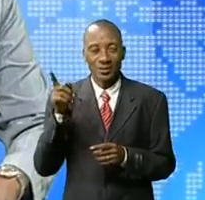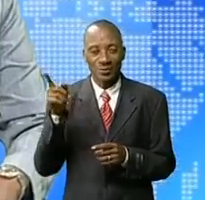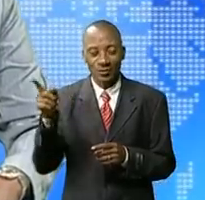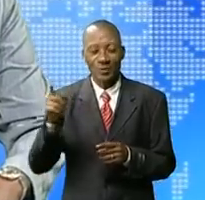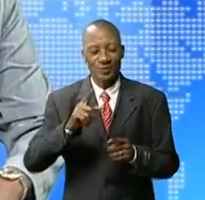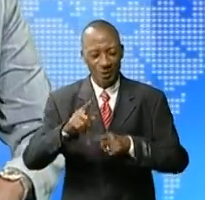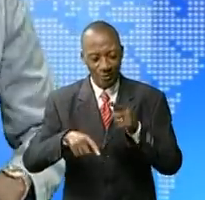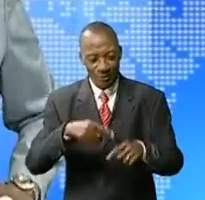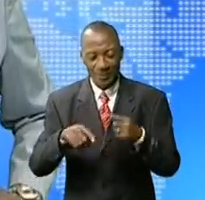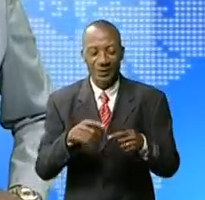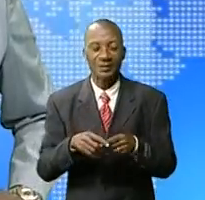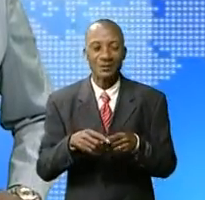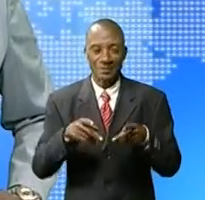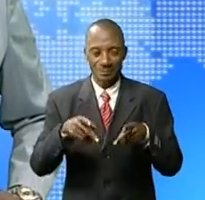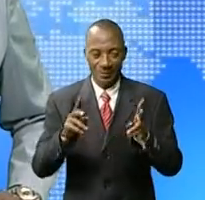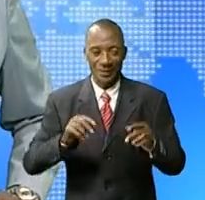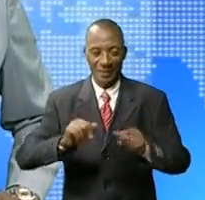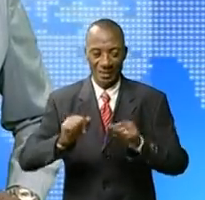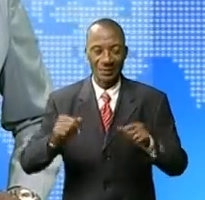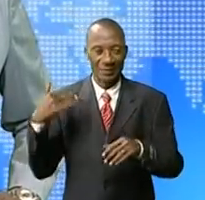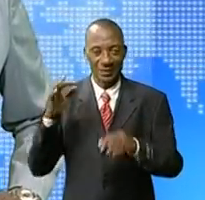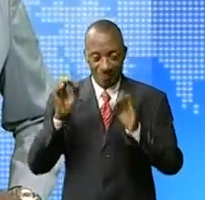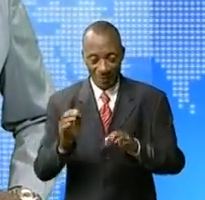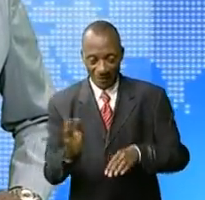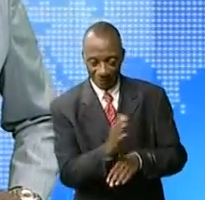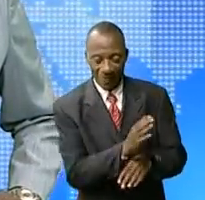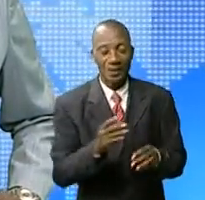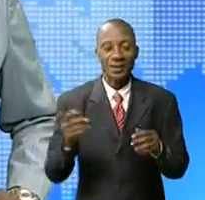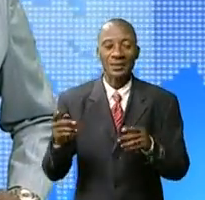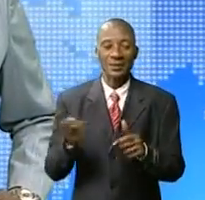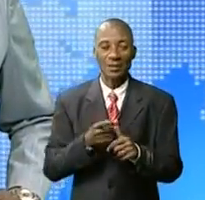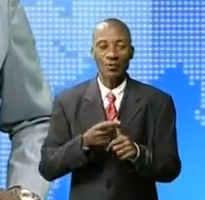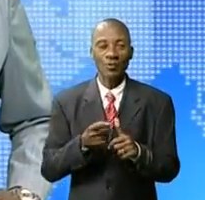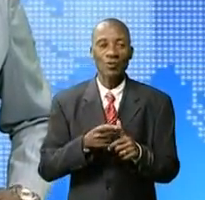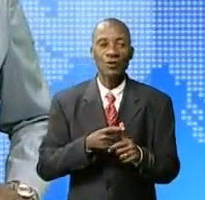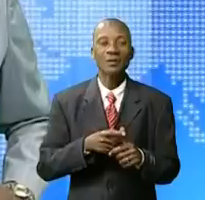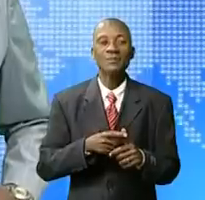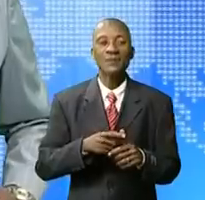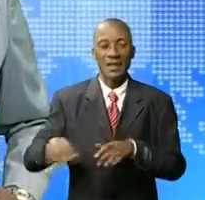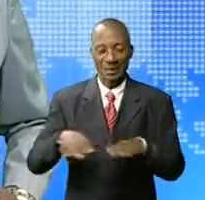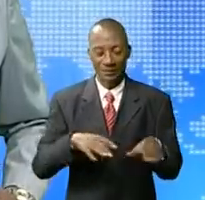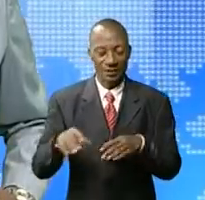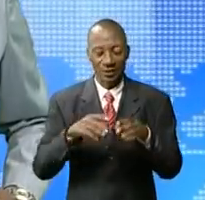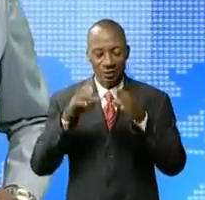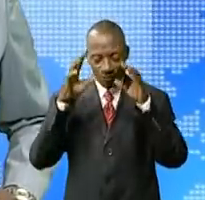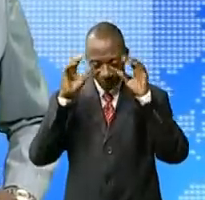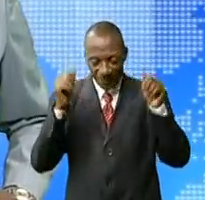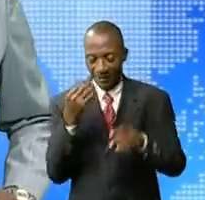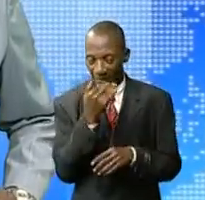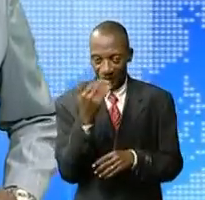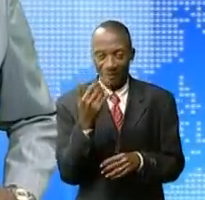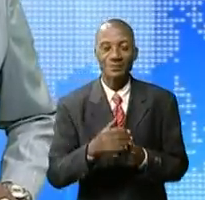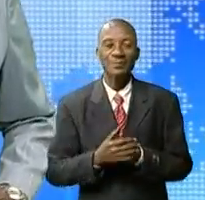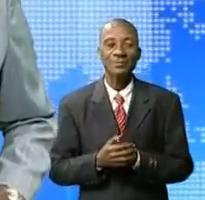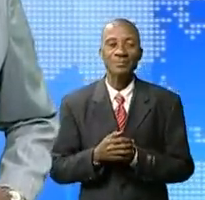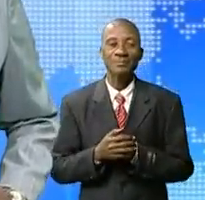qui cherche à investir ici en République démocratique du Congo dans le secteur de l'éducation nationale. Kibambe Somwe et Roger Dieye